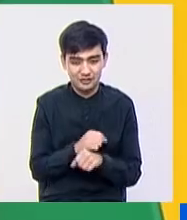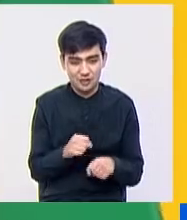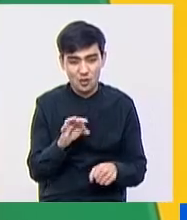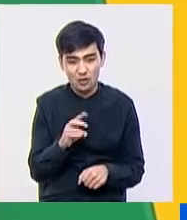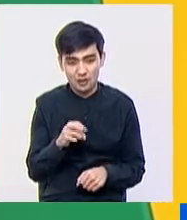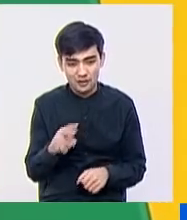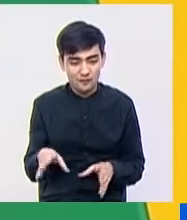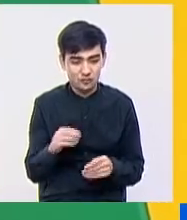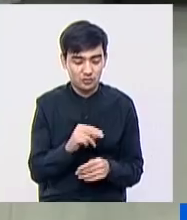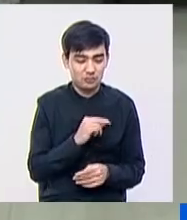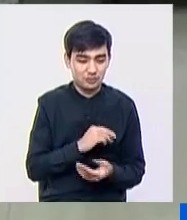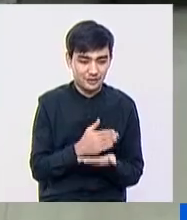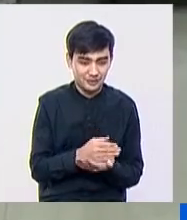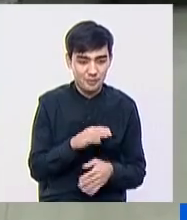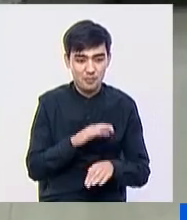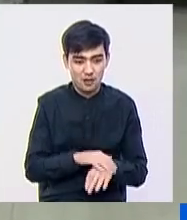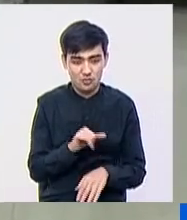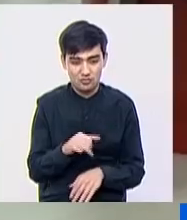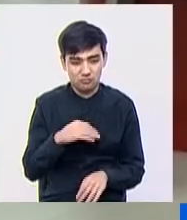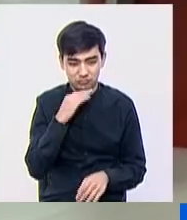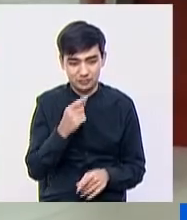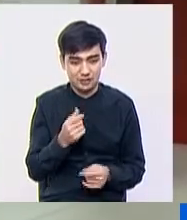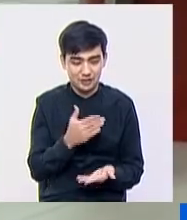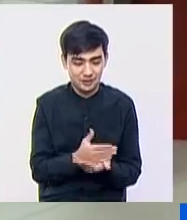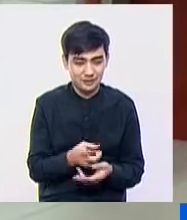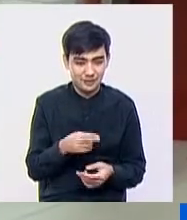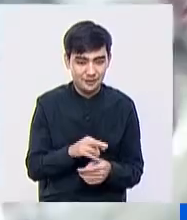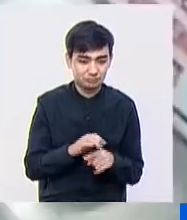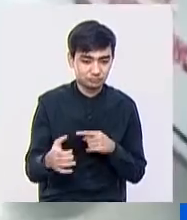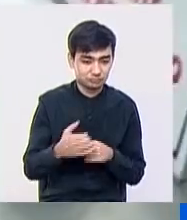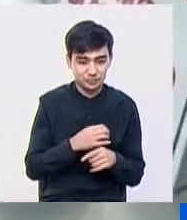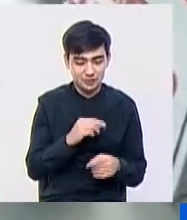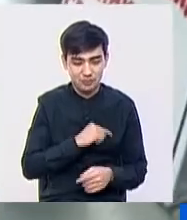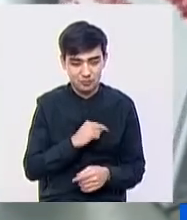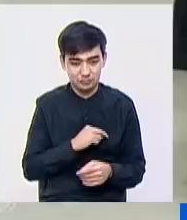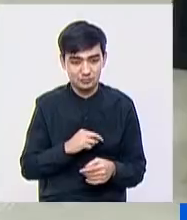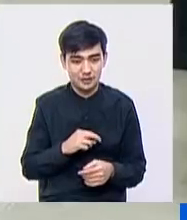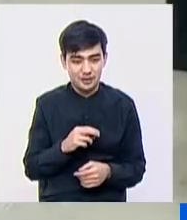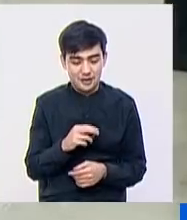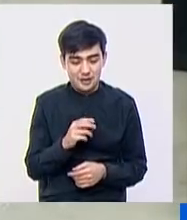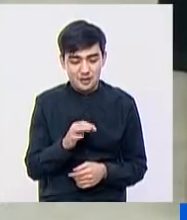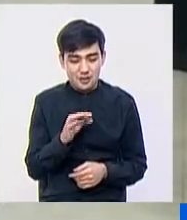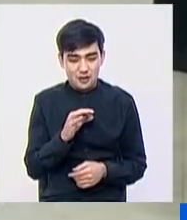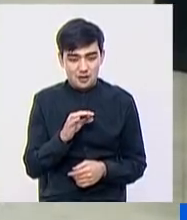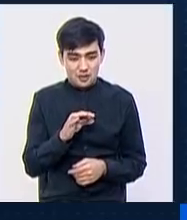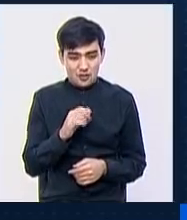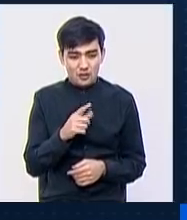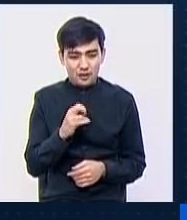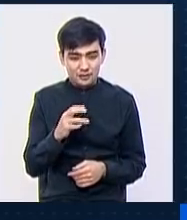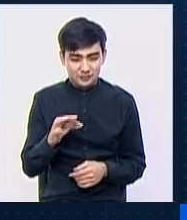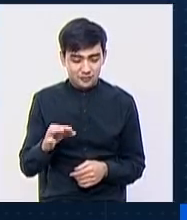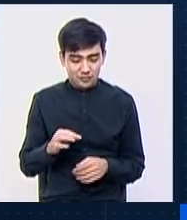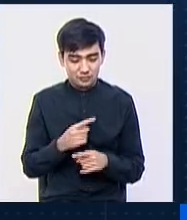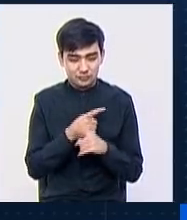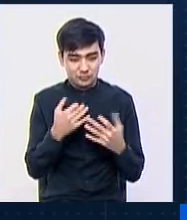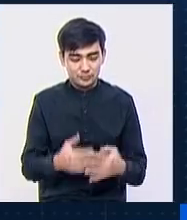все услуги доступны. У банков достаточно капитала для бесперебойной работы, сообщили в агентстве по финрегулированию.